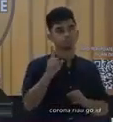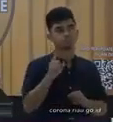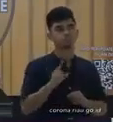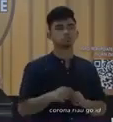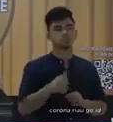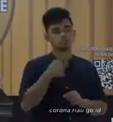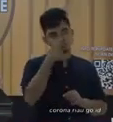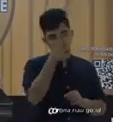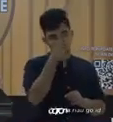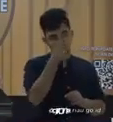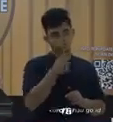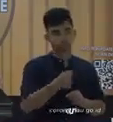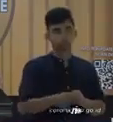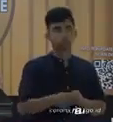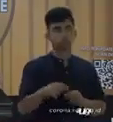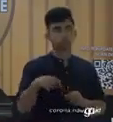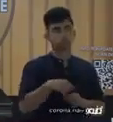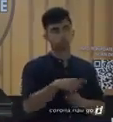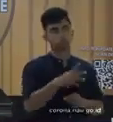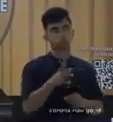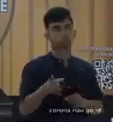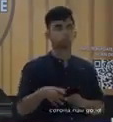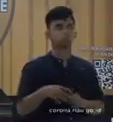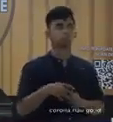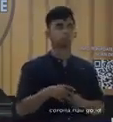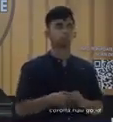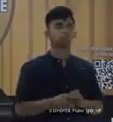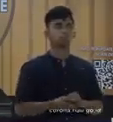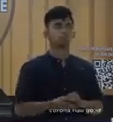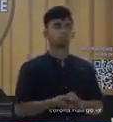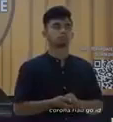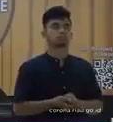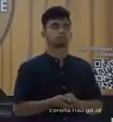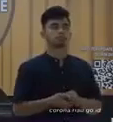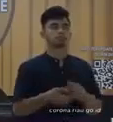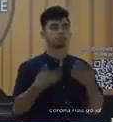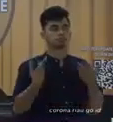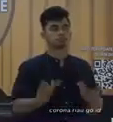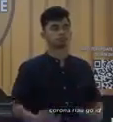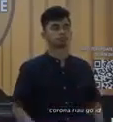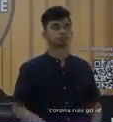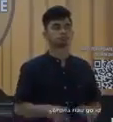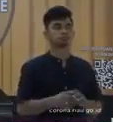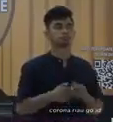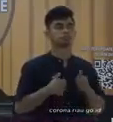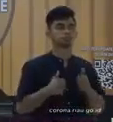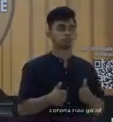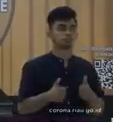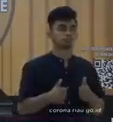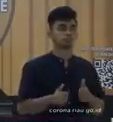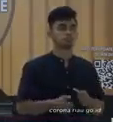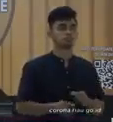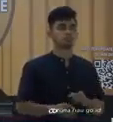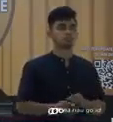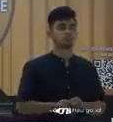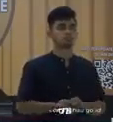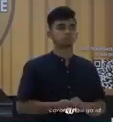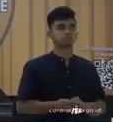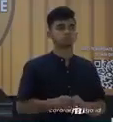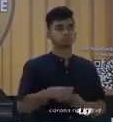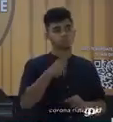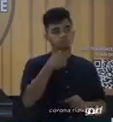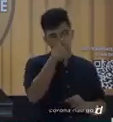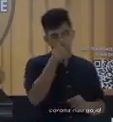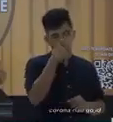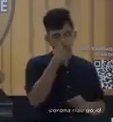Artinya kita semua ini sudah pernah kena flu biasa, dan kemudian ada kekebalan di tubuh kita, sehingga begitu flunya, virus influenzanya masuk lagi, kita